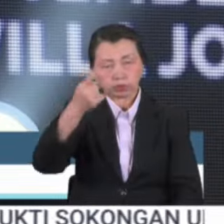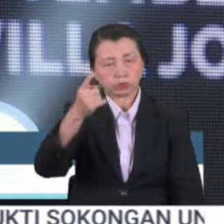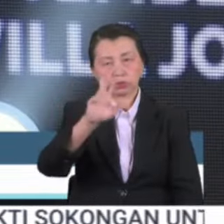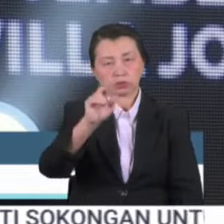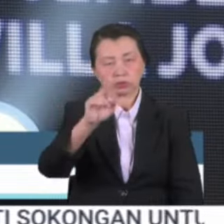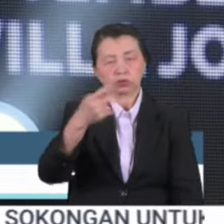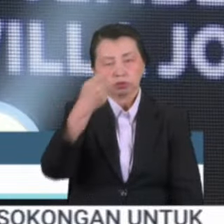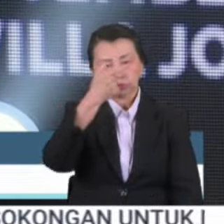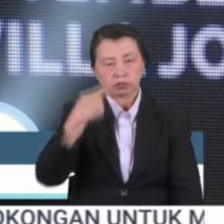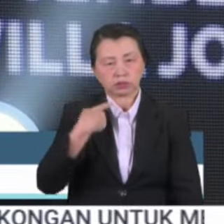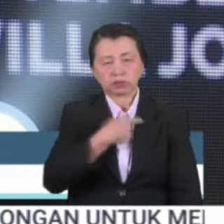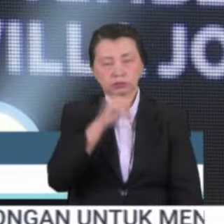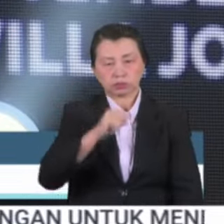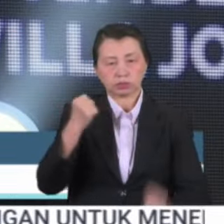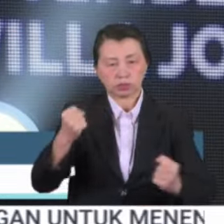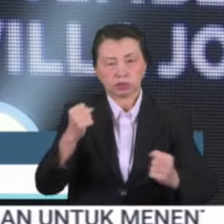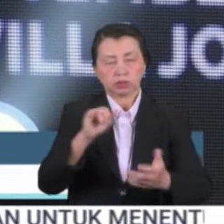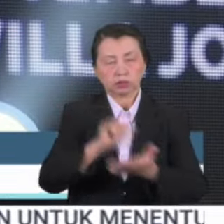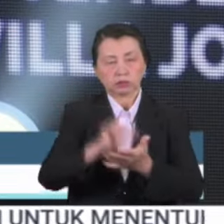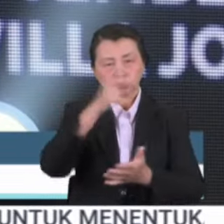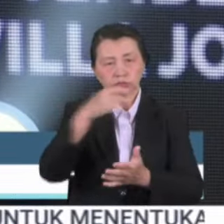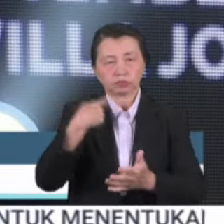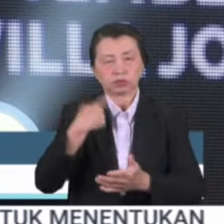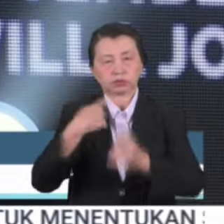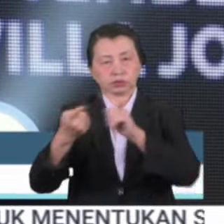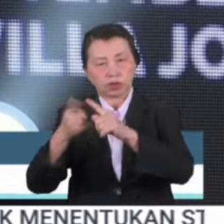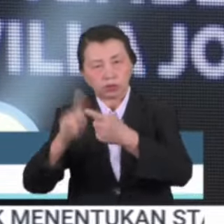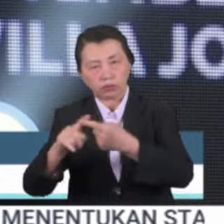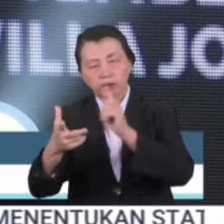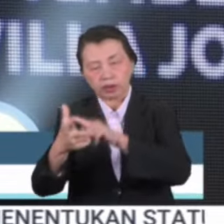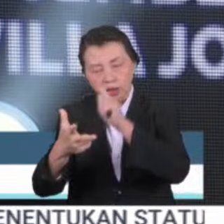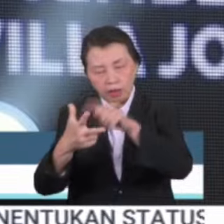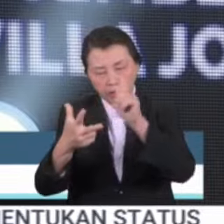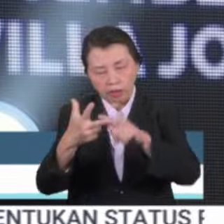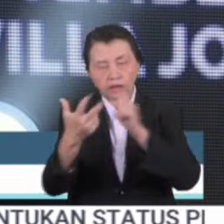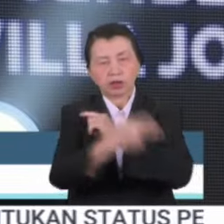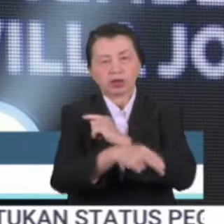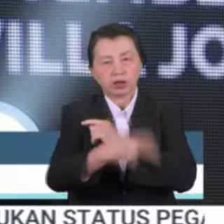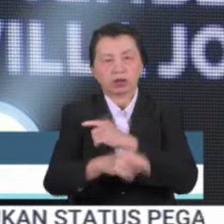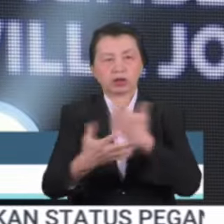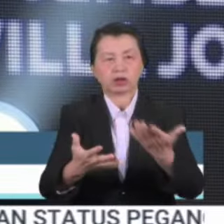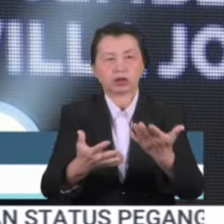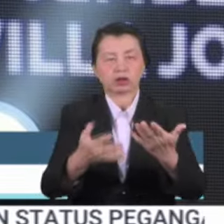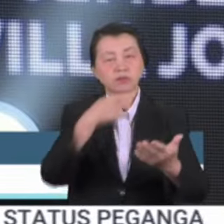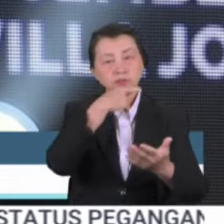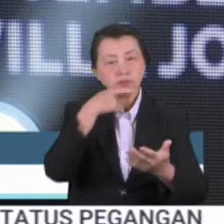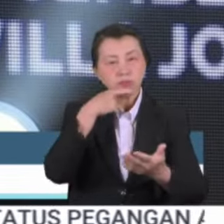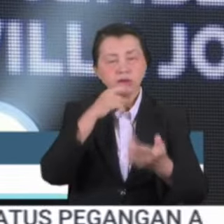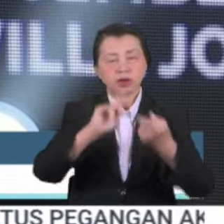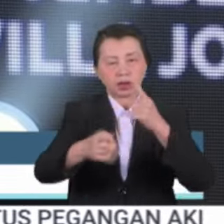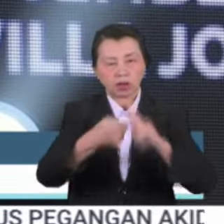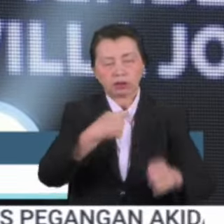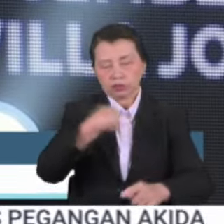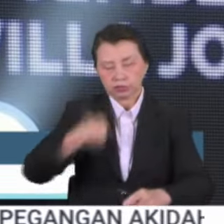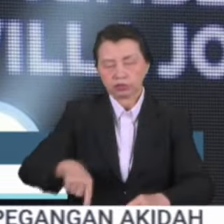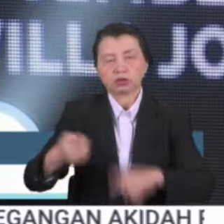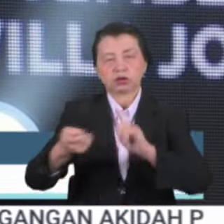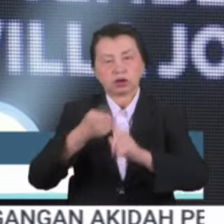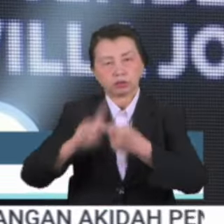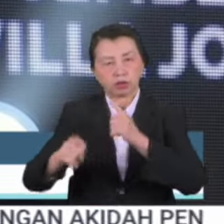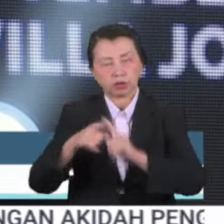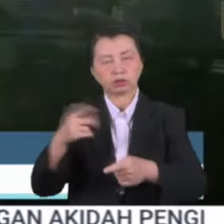berkecuali. Sebab itu kita berkawan dengan US, kita berkawan dengan European, kita berkawan dengan China dan